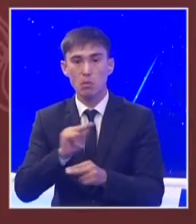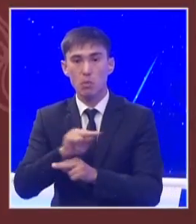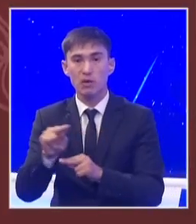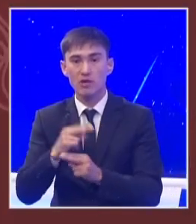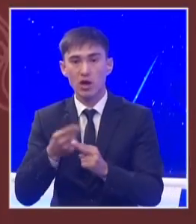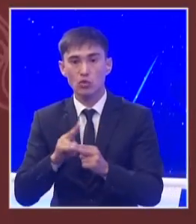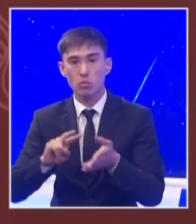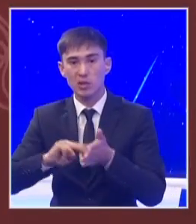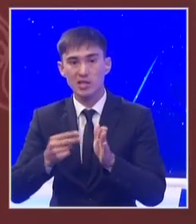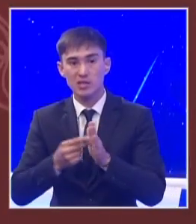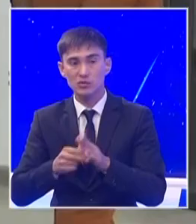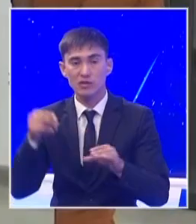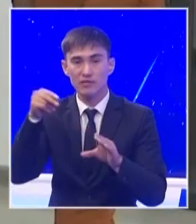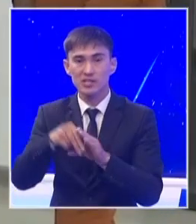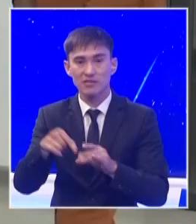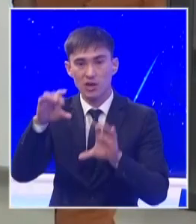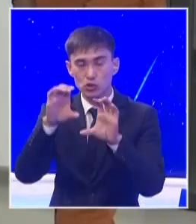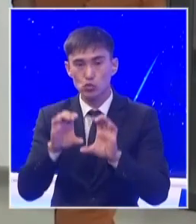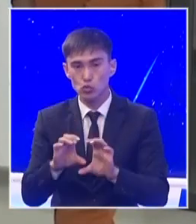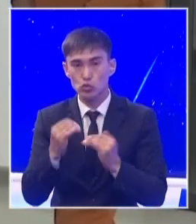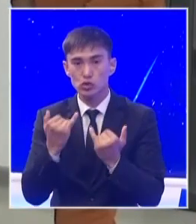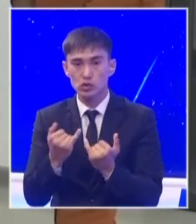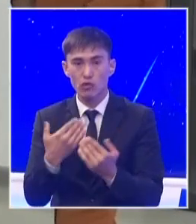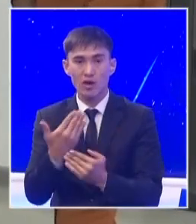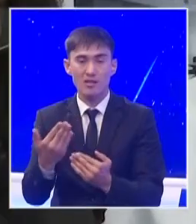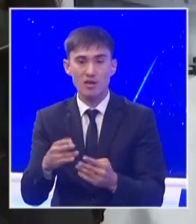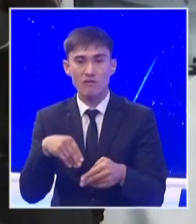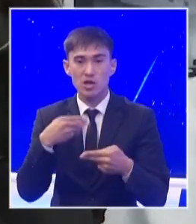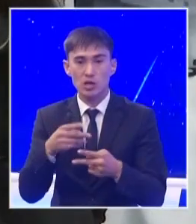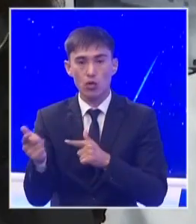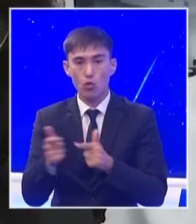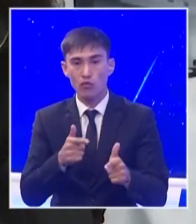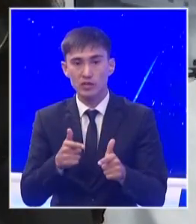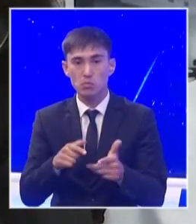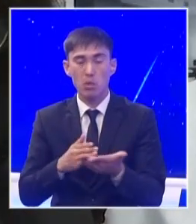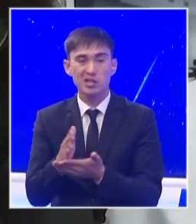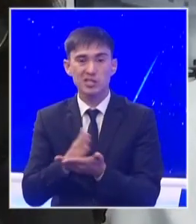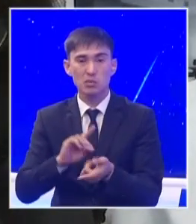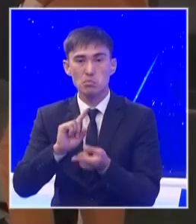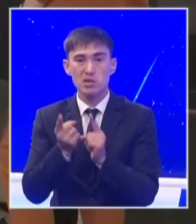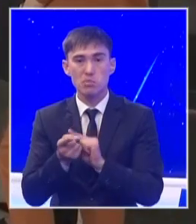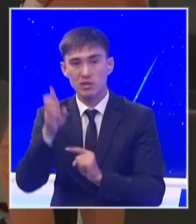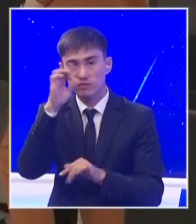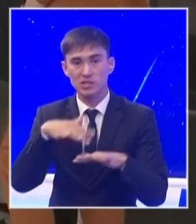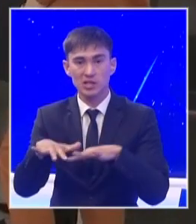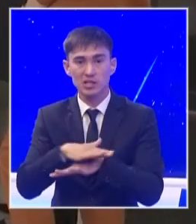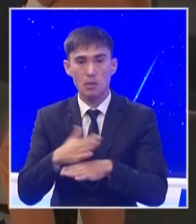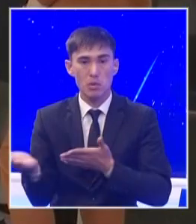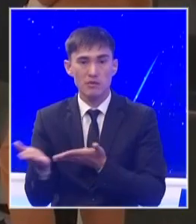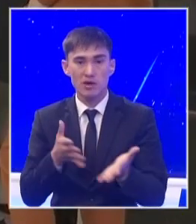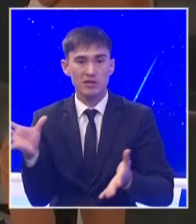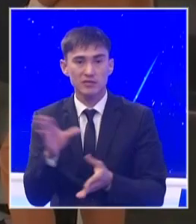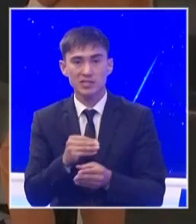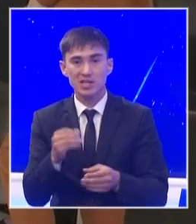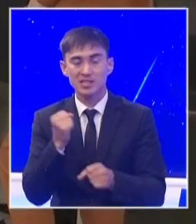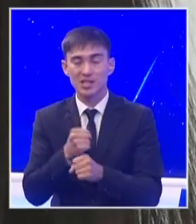поправками, которые планируется внести в Конституцию. И сегодня они выражают готовность к политическим переменам в стране и